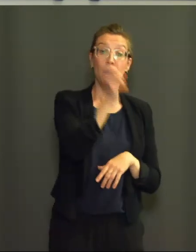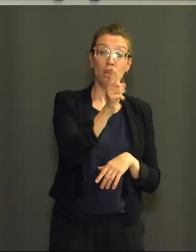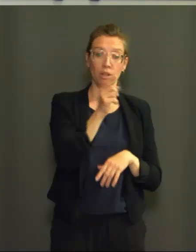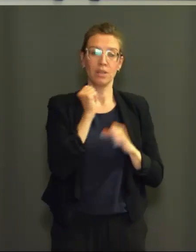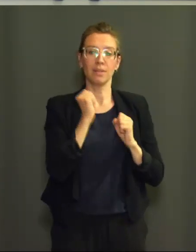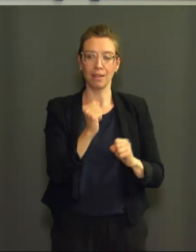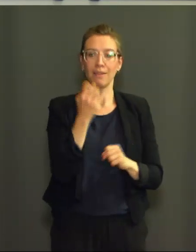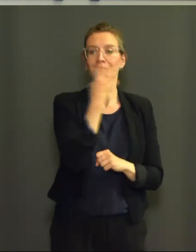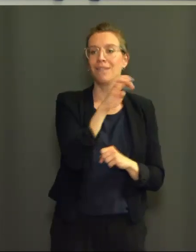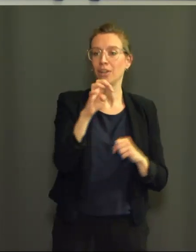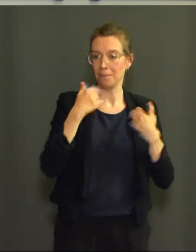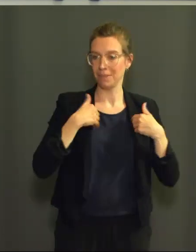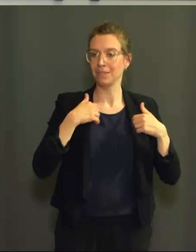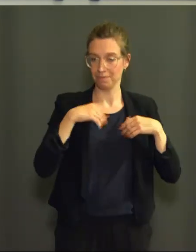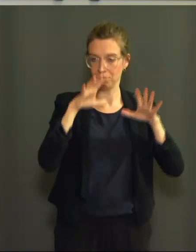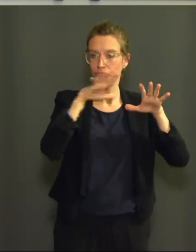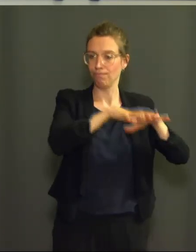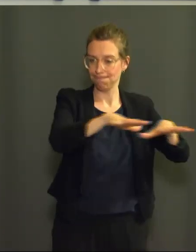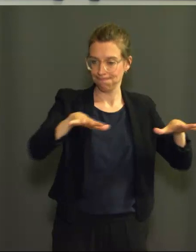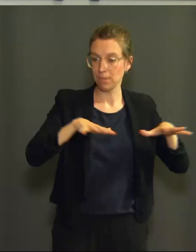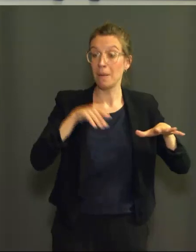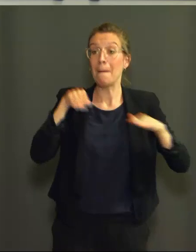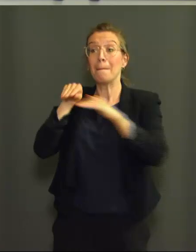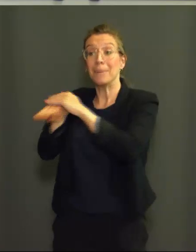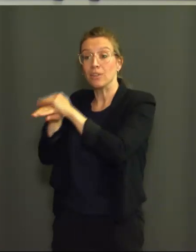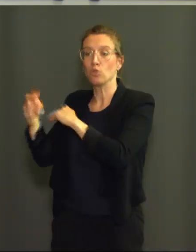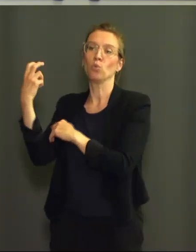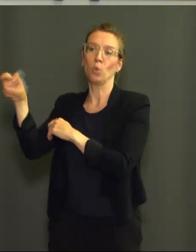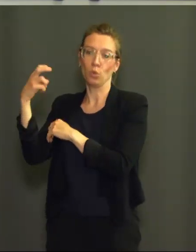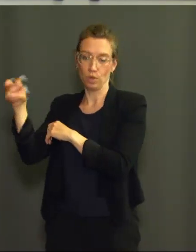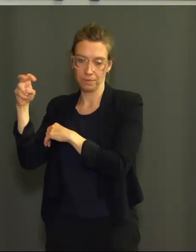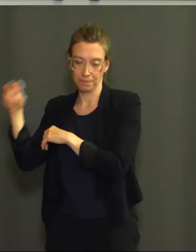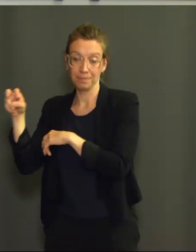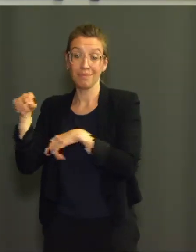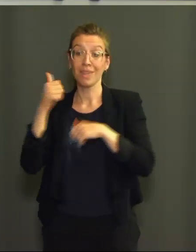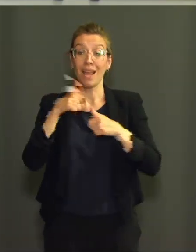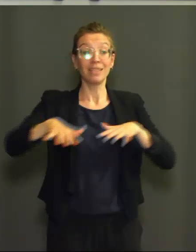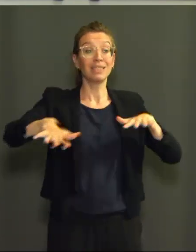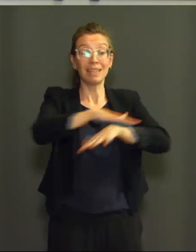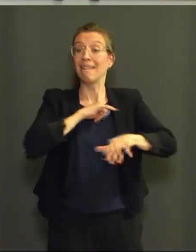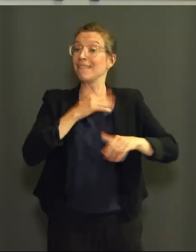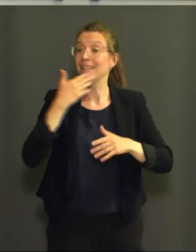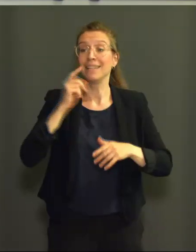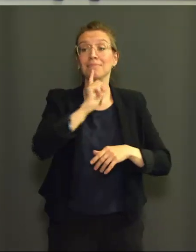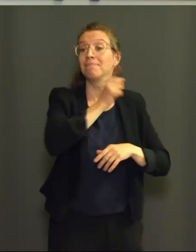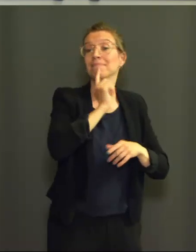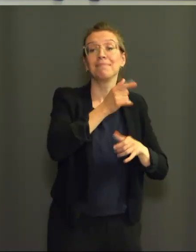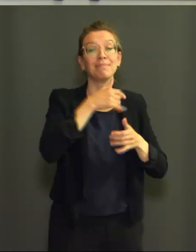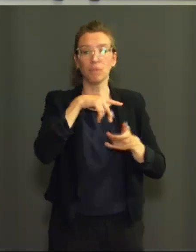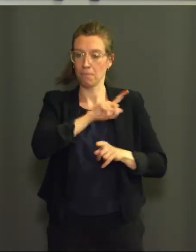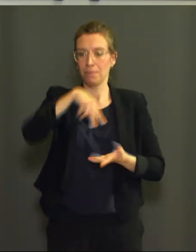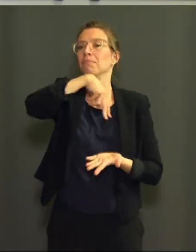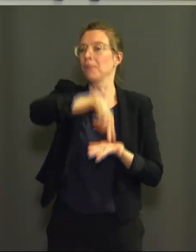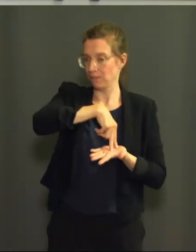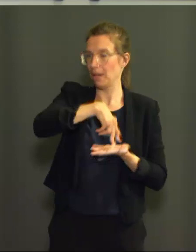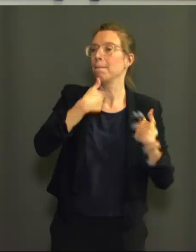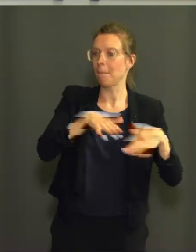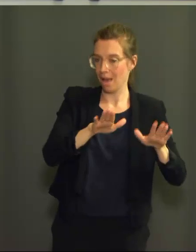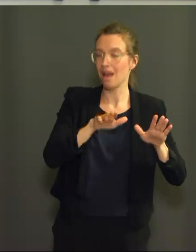geen horeca-mogelijkheden zijn. Je blijft in groepjes van 4 en houdt afstand met andere groepjes